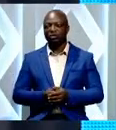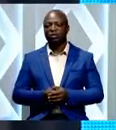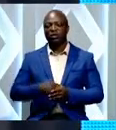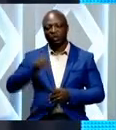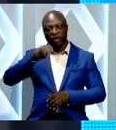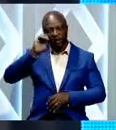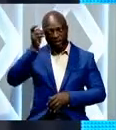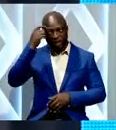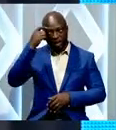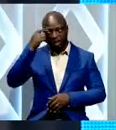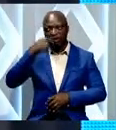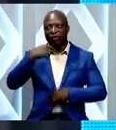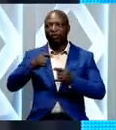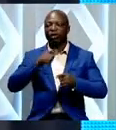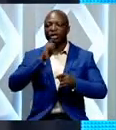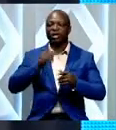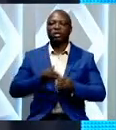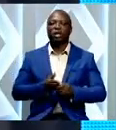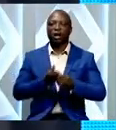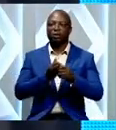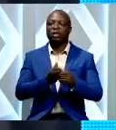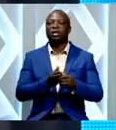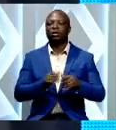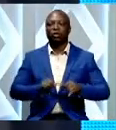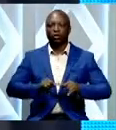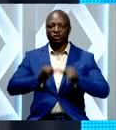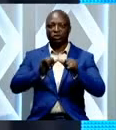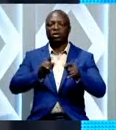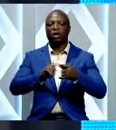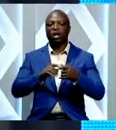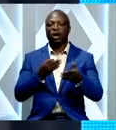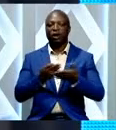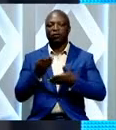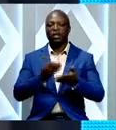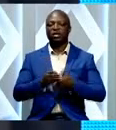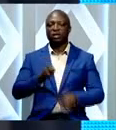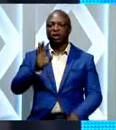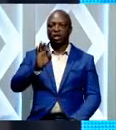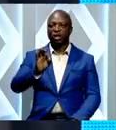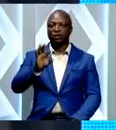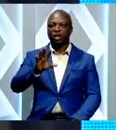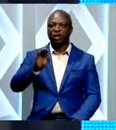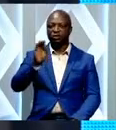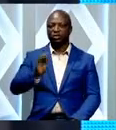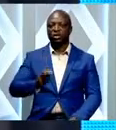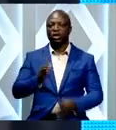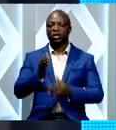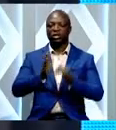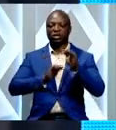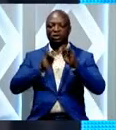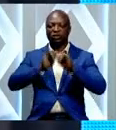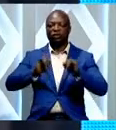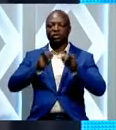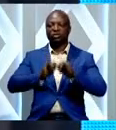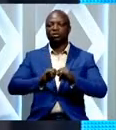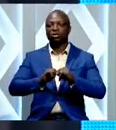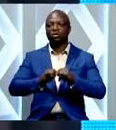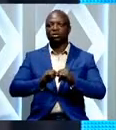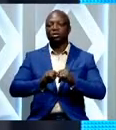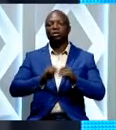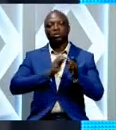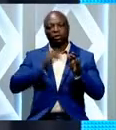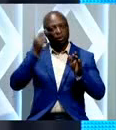États vont être amenés continuellement à financer 95% des infrastructures à venir? Je ne le pense